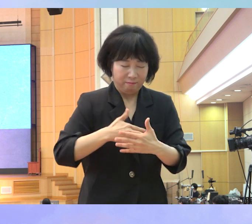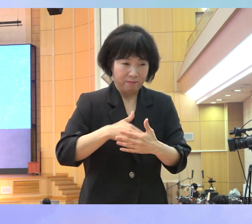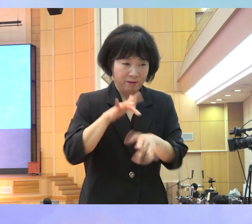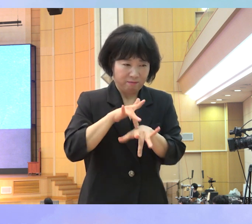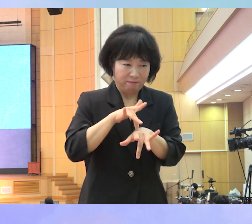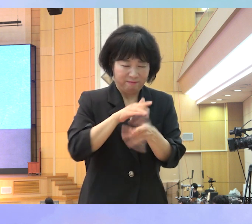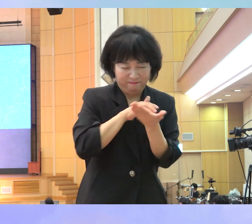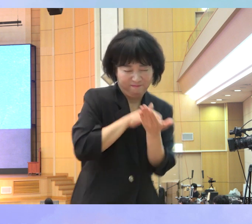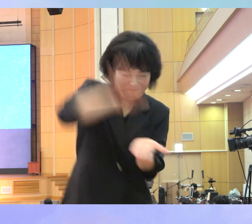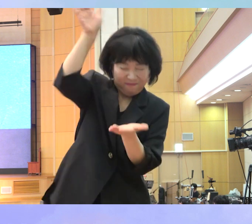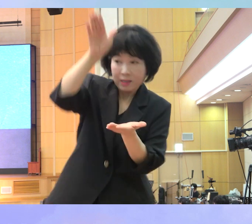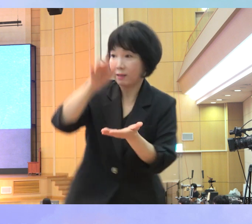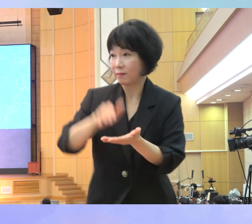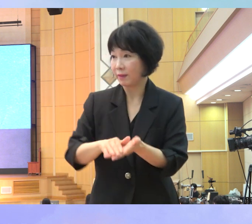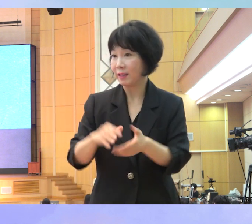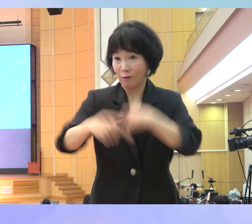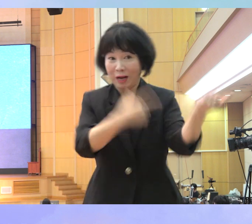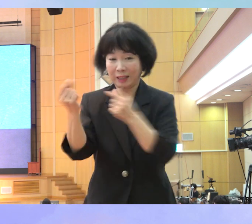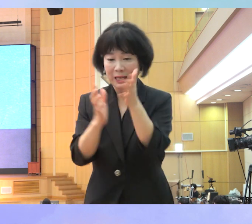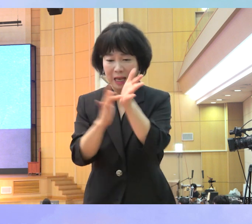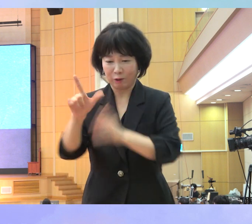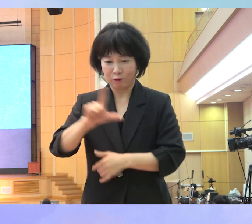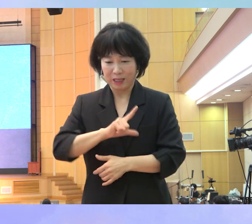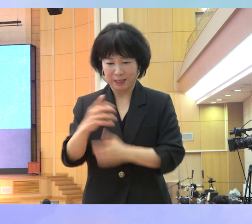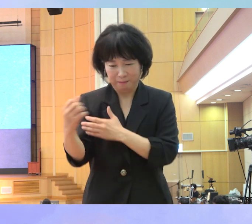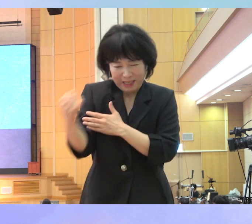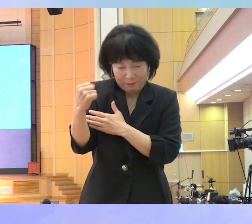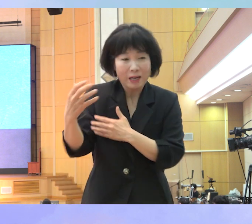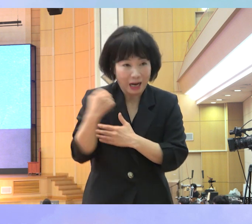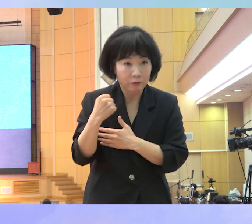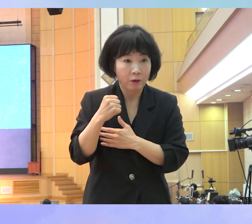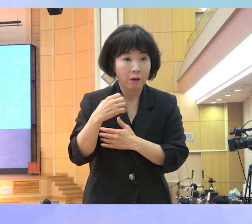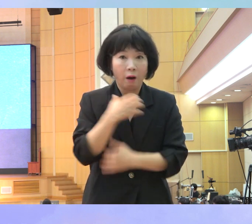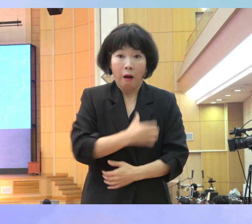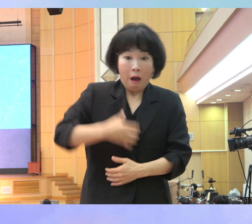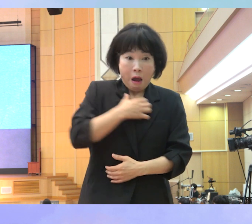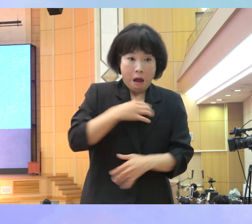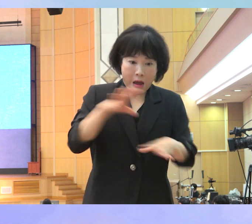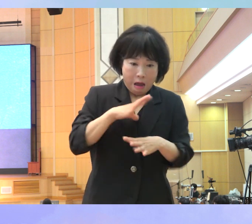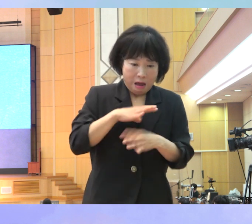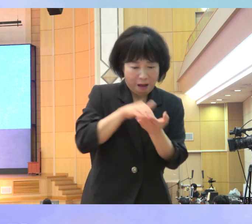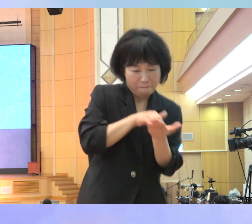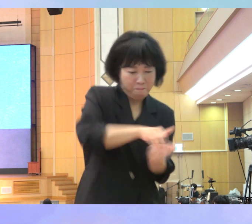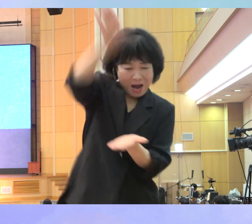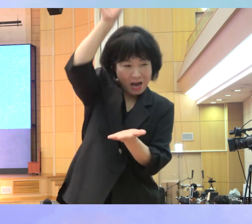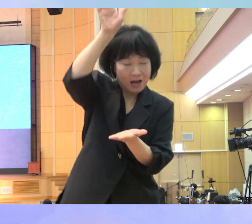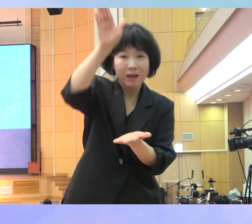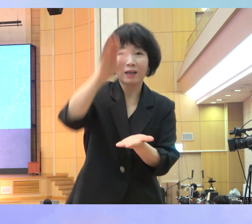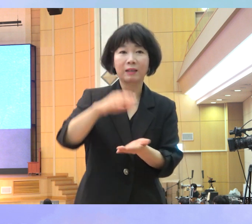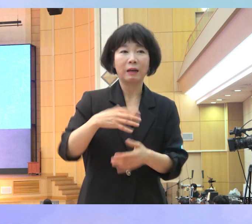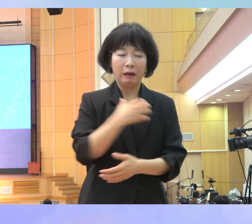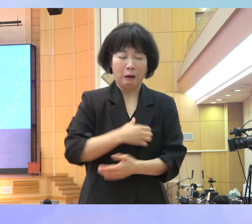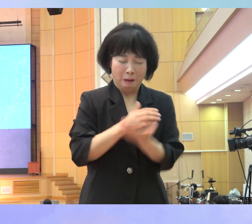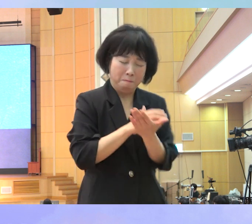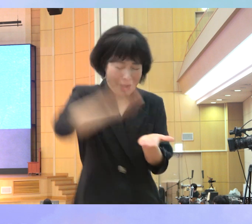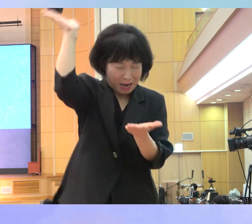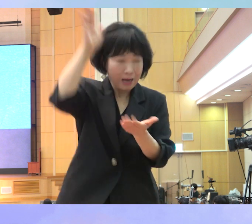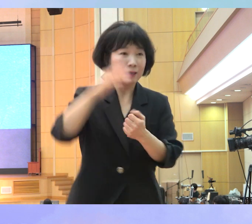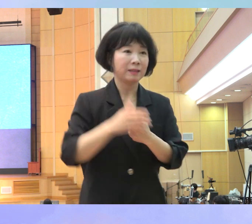무찌른다. 다시 한번, 예수의 힘으로 무서움을 무찌른다. 두려움을